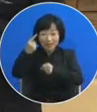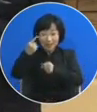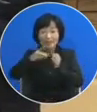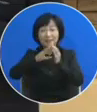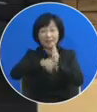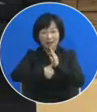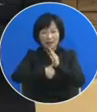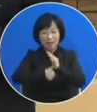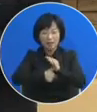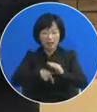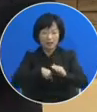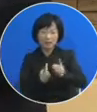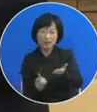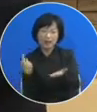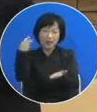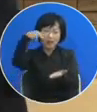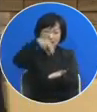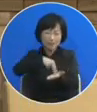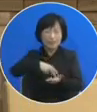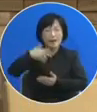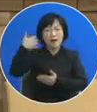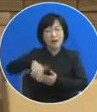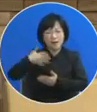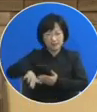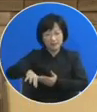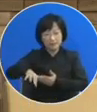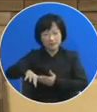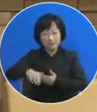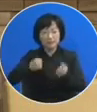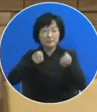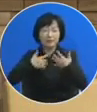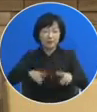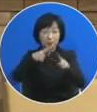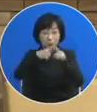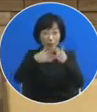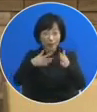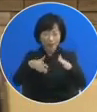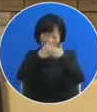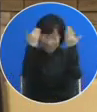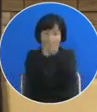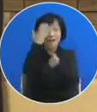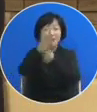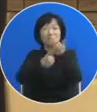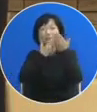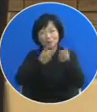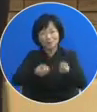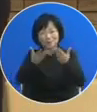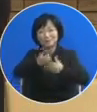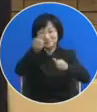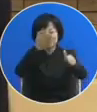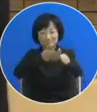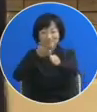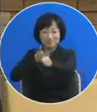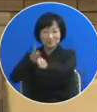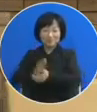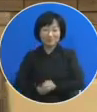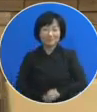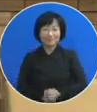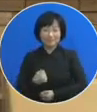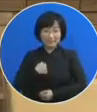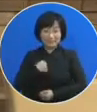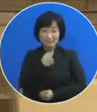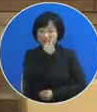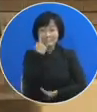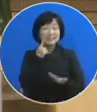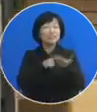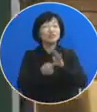미자립 교회들이 하나님의 축복받게 되길 바랍니다. And next year, all of our dependent churches in our Tarapang, may you receive God's blessing. 저는 여기 증거했잖아요. And I have proof